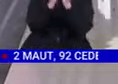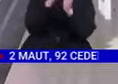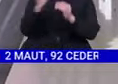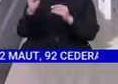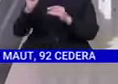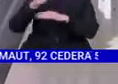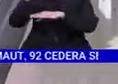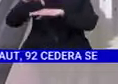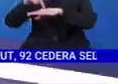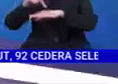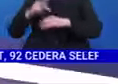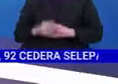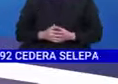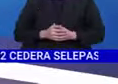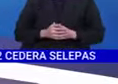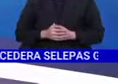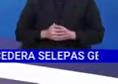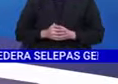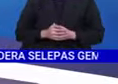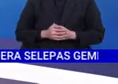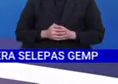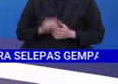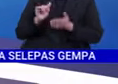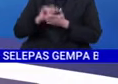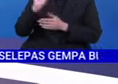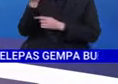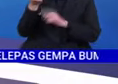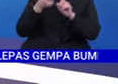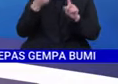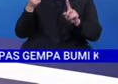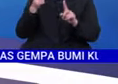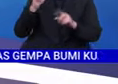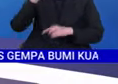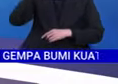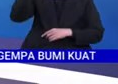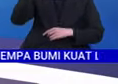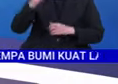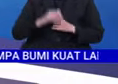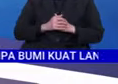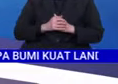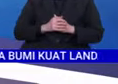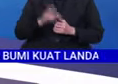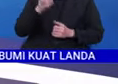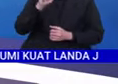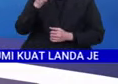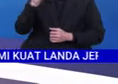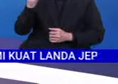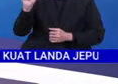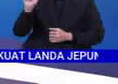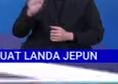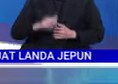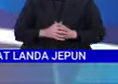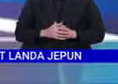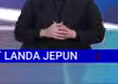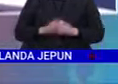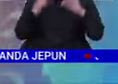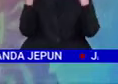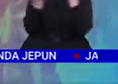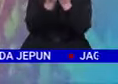Filipina Hai baik saudara sekian paparan dari negeri di bawah Bayu bersama saya berita alesius milik